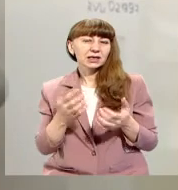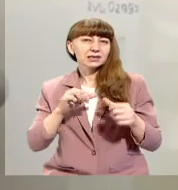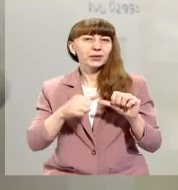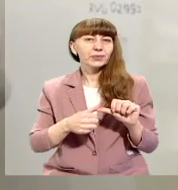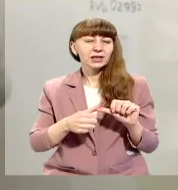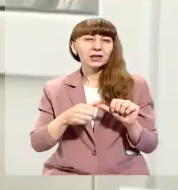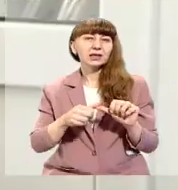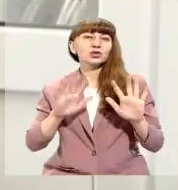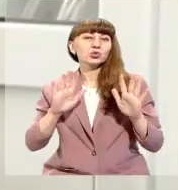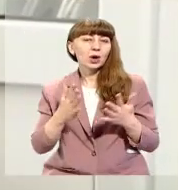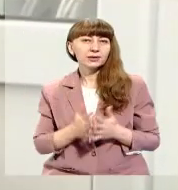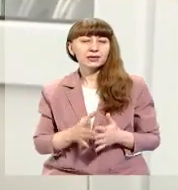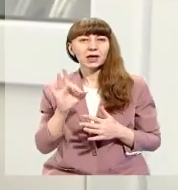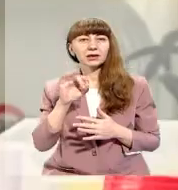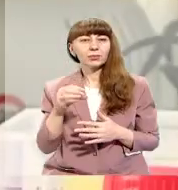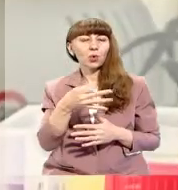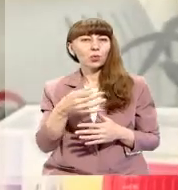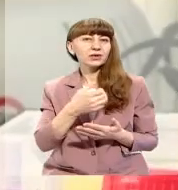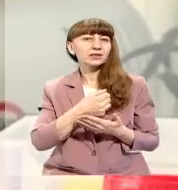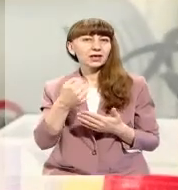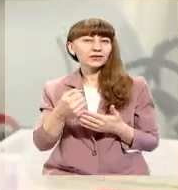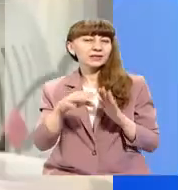ситуации Аким области даёт ряд